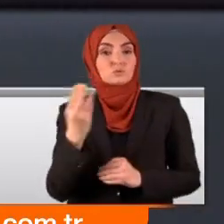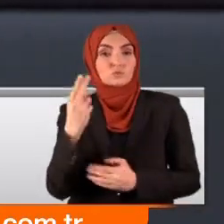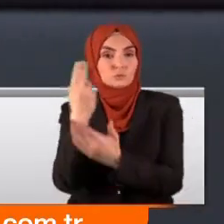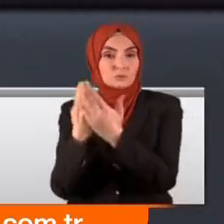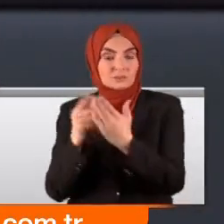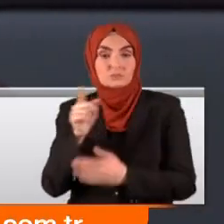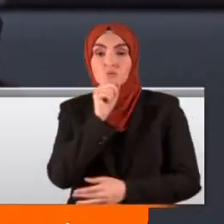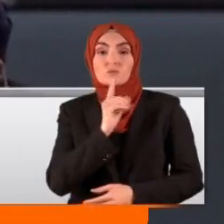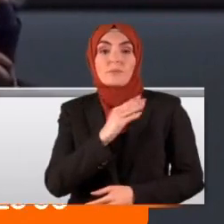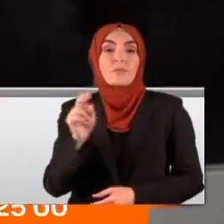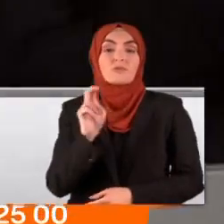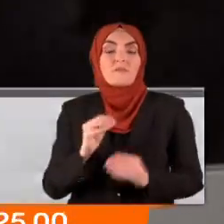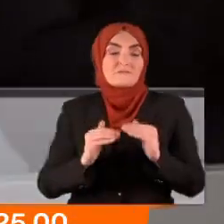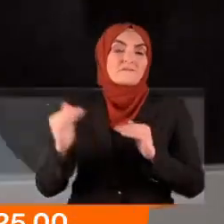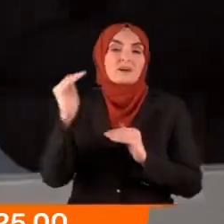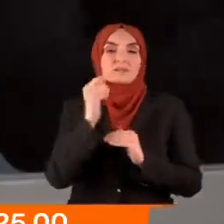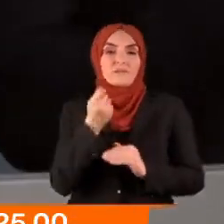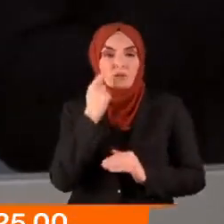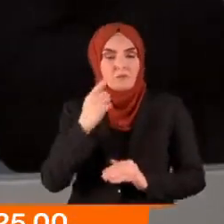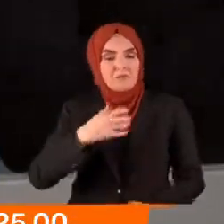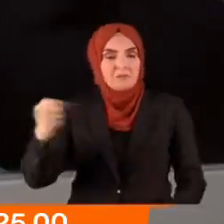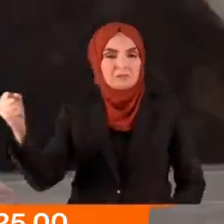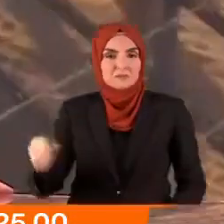üstünde fiyatlara alıcı bulmuştu.